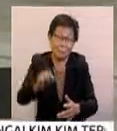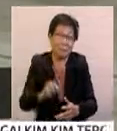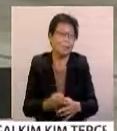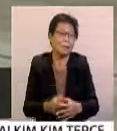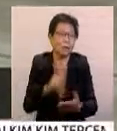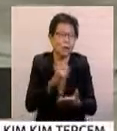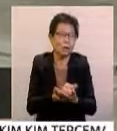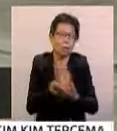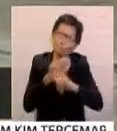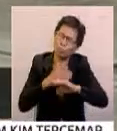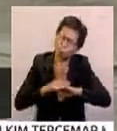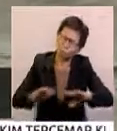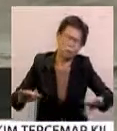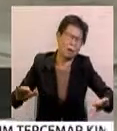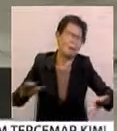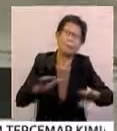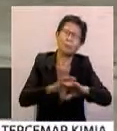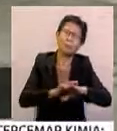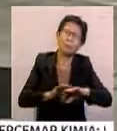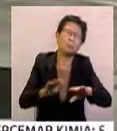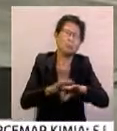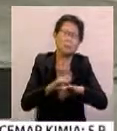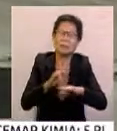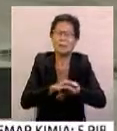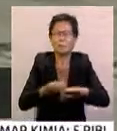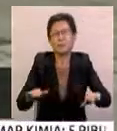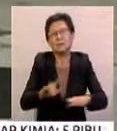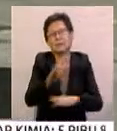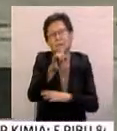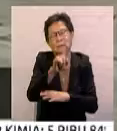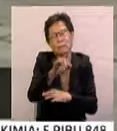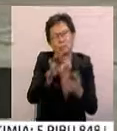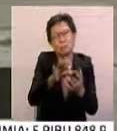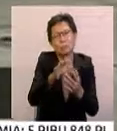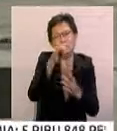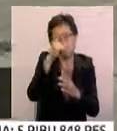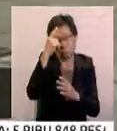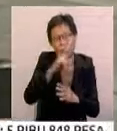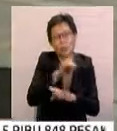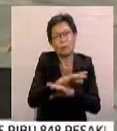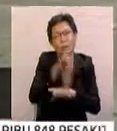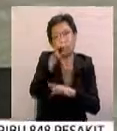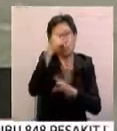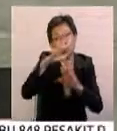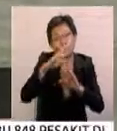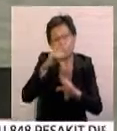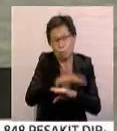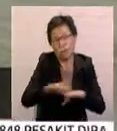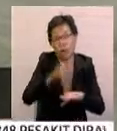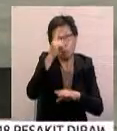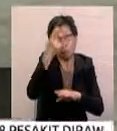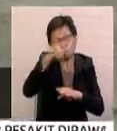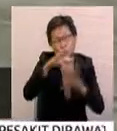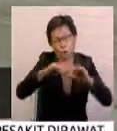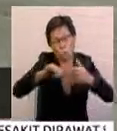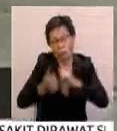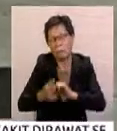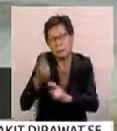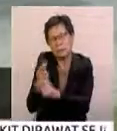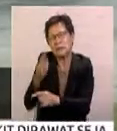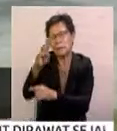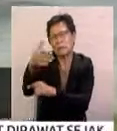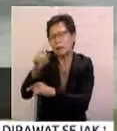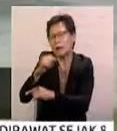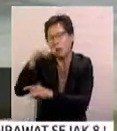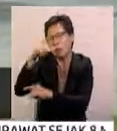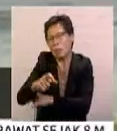Bagaimanapun itu bukanlah satu-satunya pilihan yang ada untuk kerajaan menangani masalah tersebut, masuk mengekalkan MAS tanpa